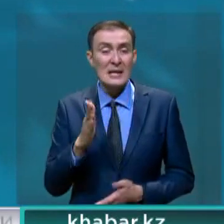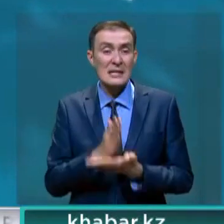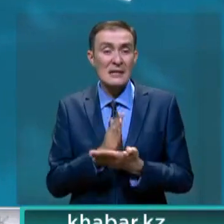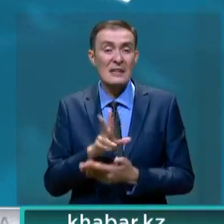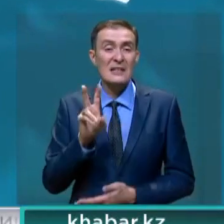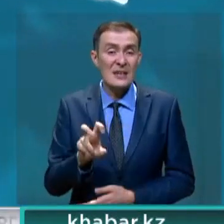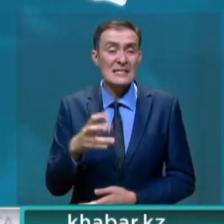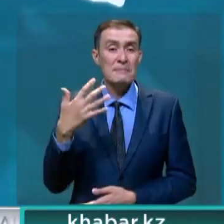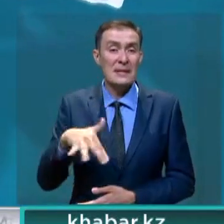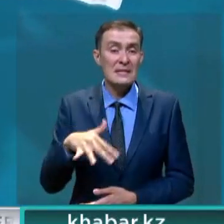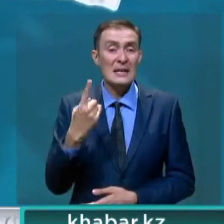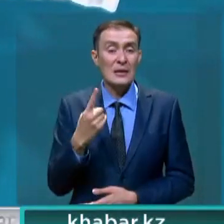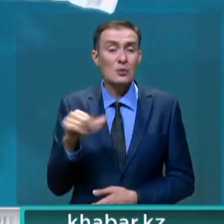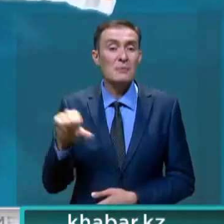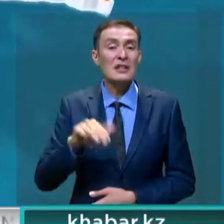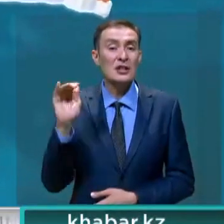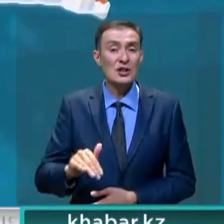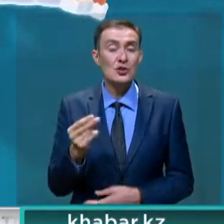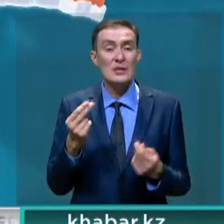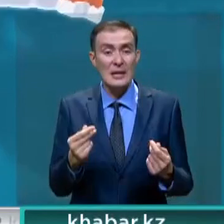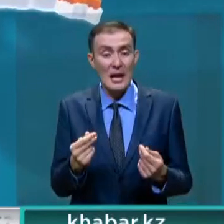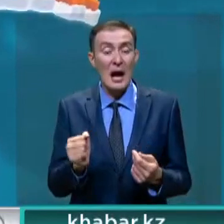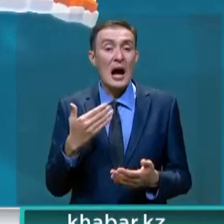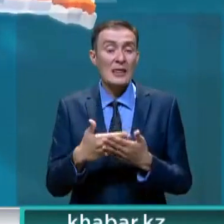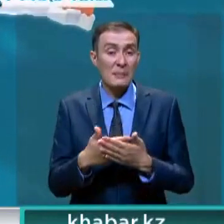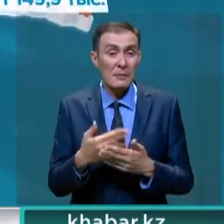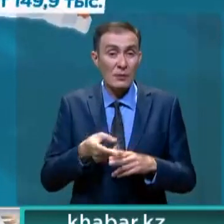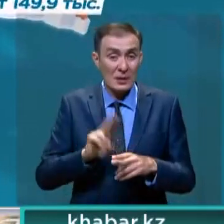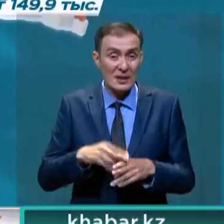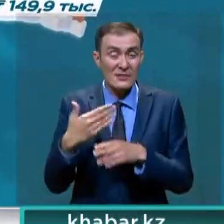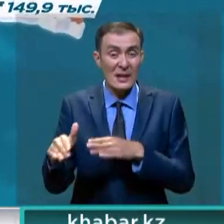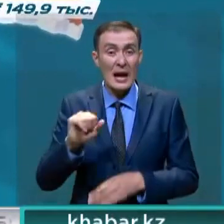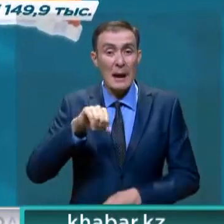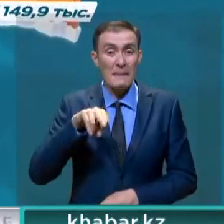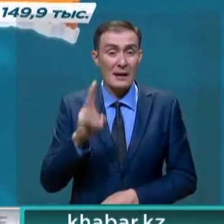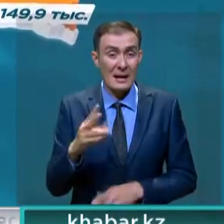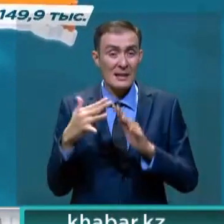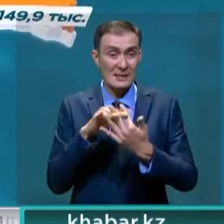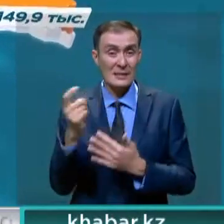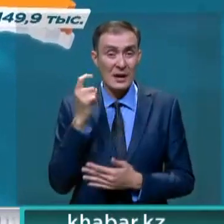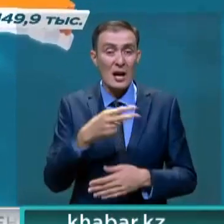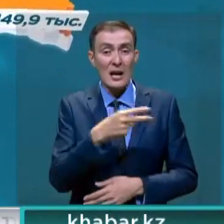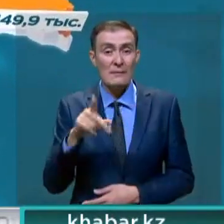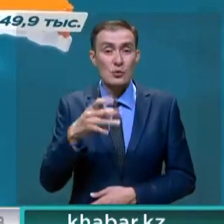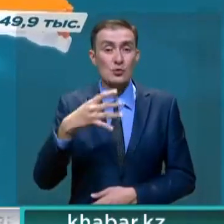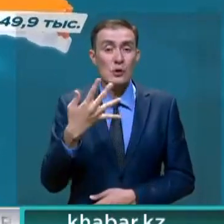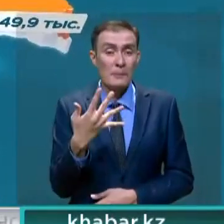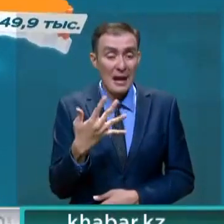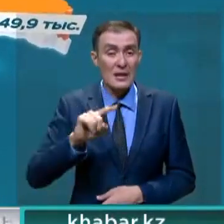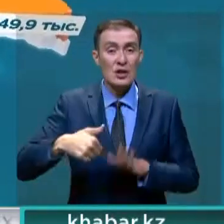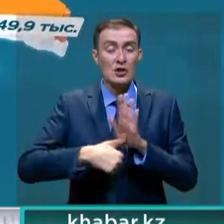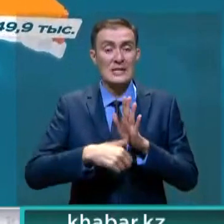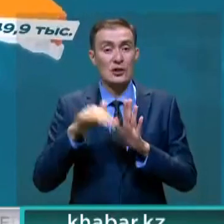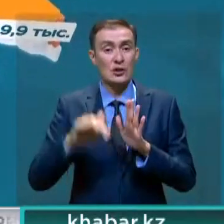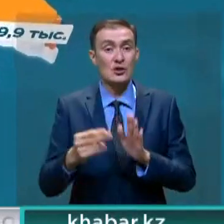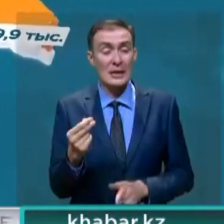составила 251,5 тысячу тенге, тогда как этот же показатель в сфере АПК равен 145,6 тысячам